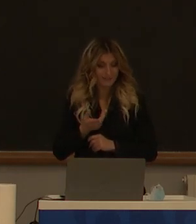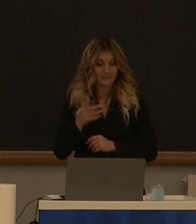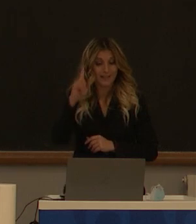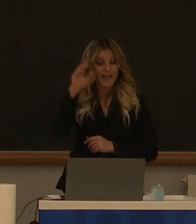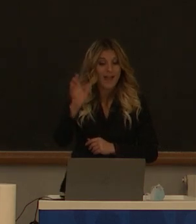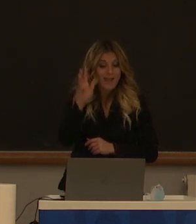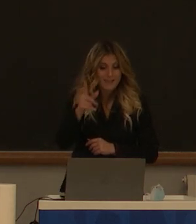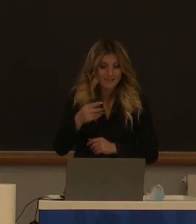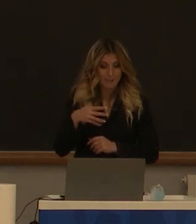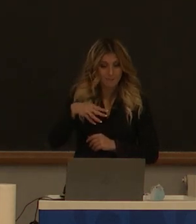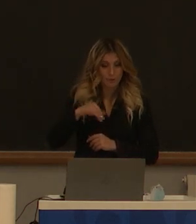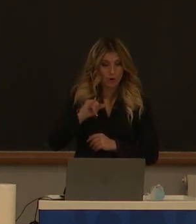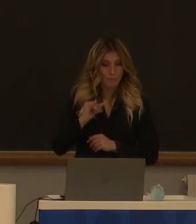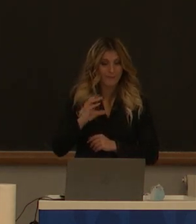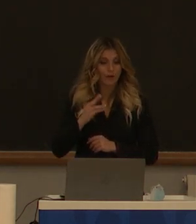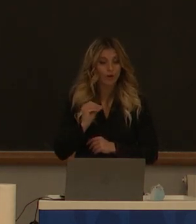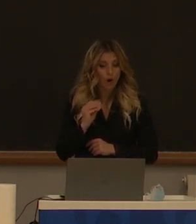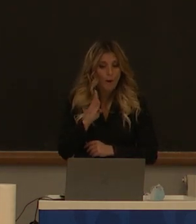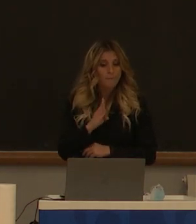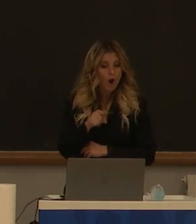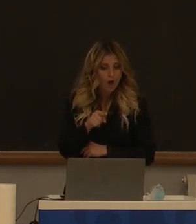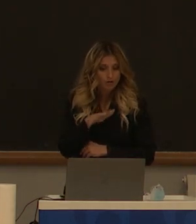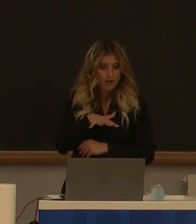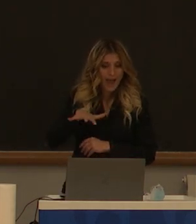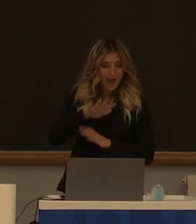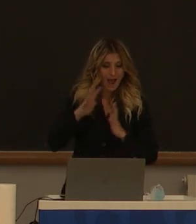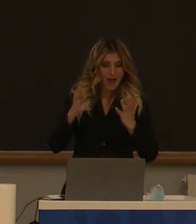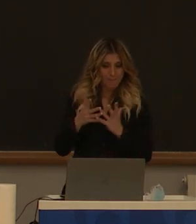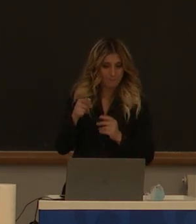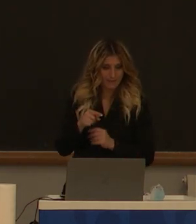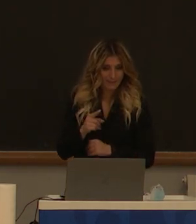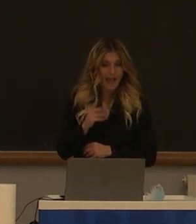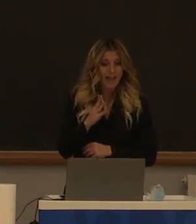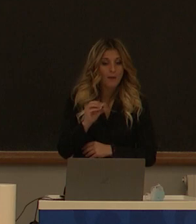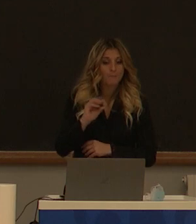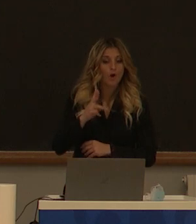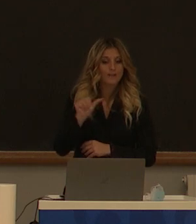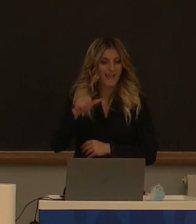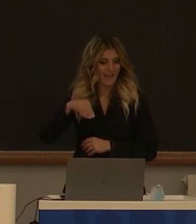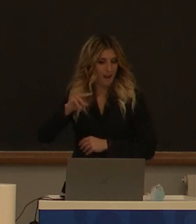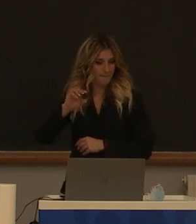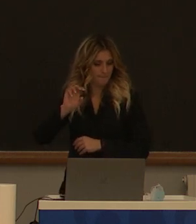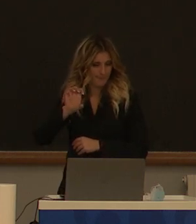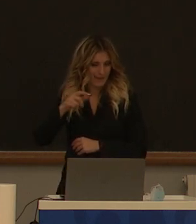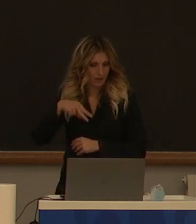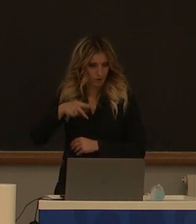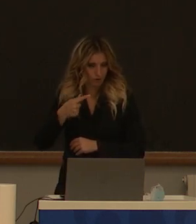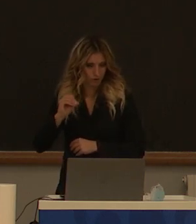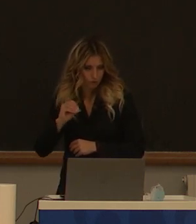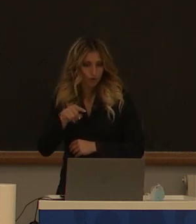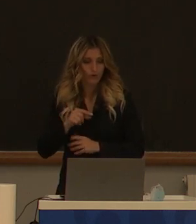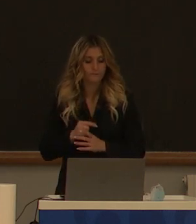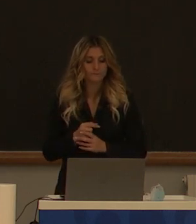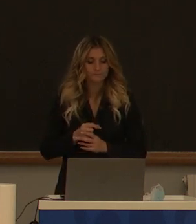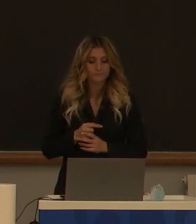come la microbiologia ambientale finalizzata soprattutto al biorisanamento, quelli che sono gli aspetti anche della